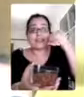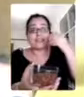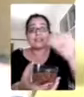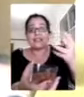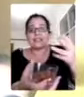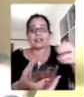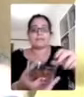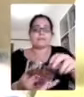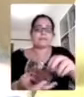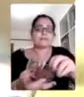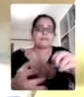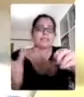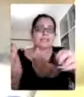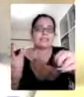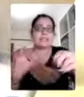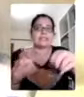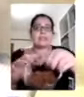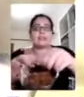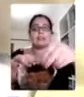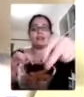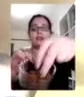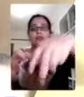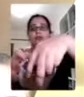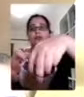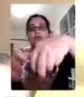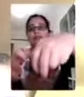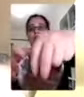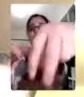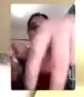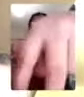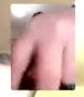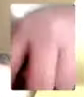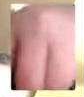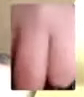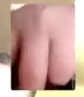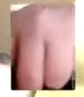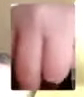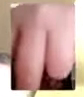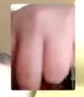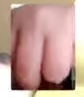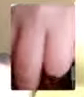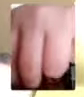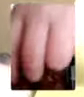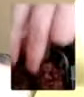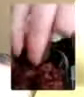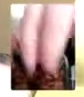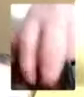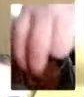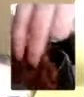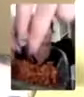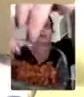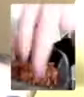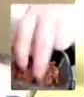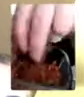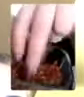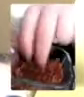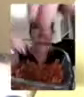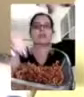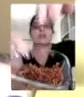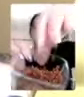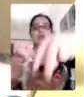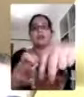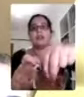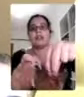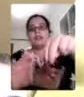Üstelik de haftalarca. Nedir kuruluk durumu da? Yani sesi geliyor mu bilmiyorum. Takır